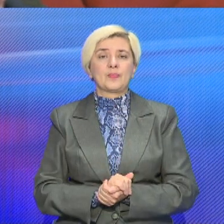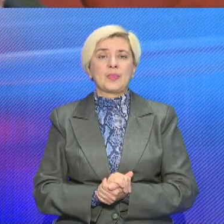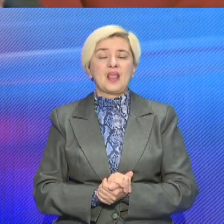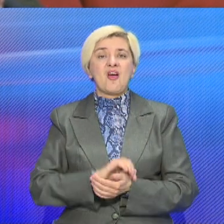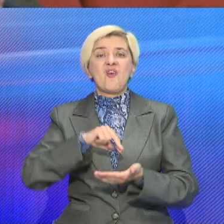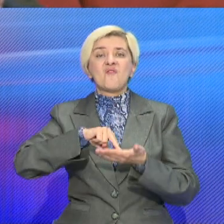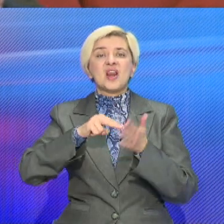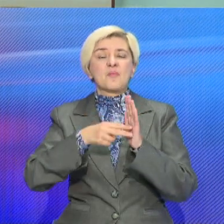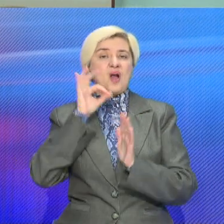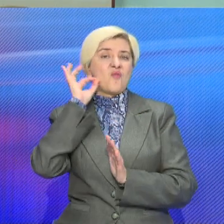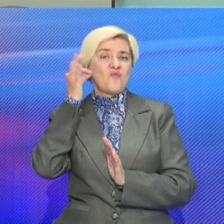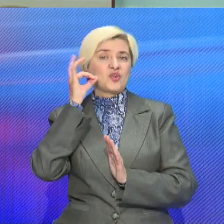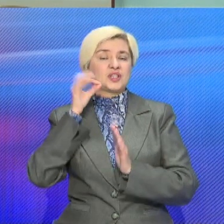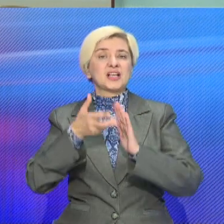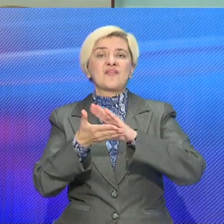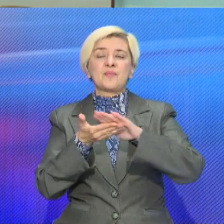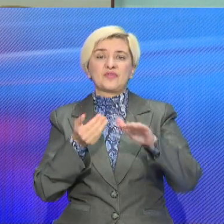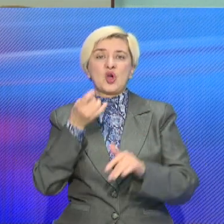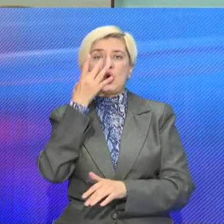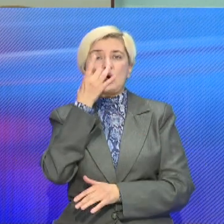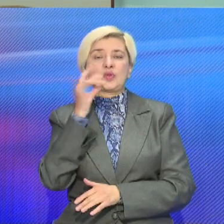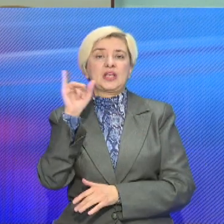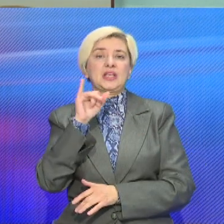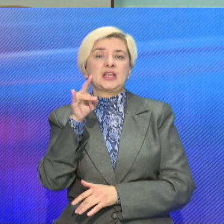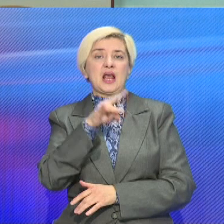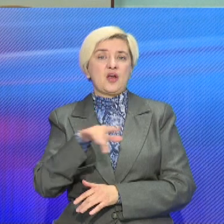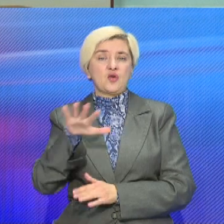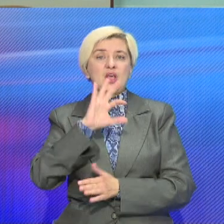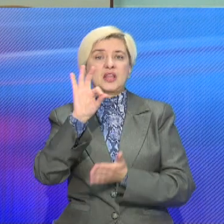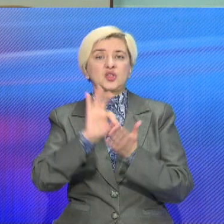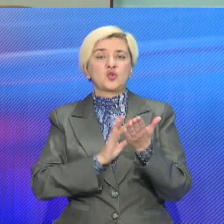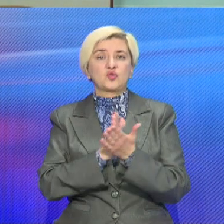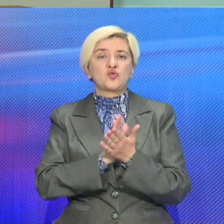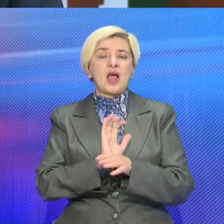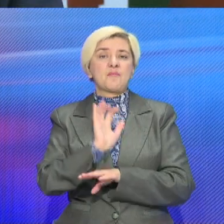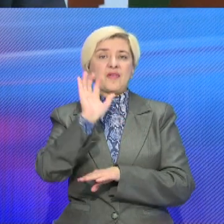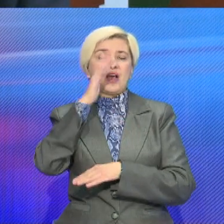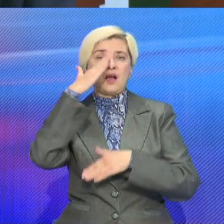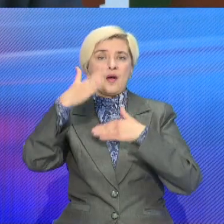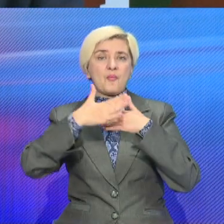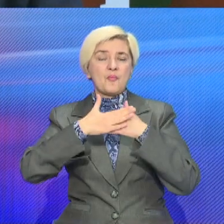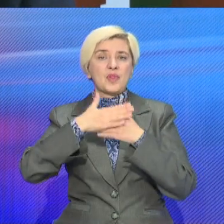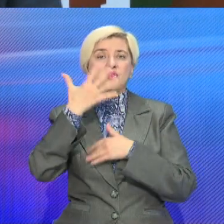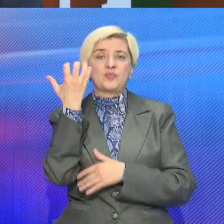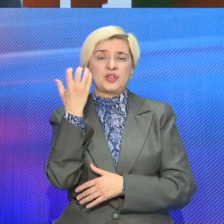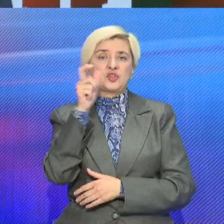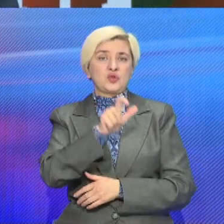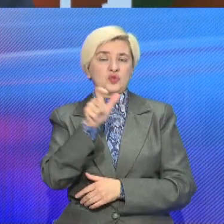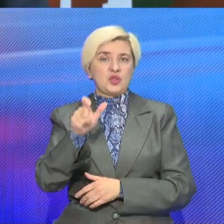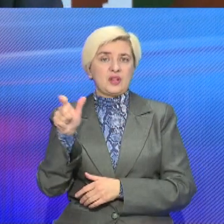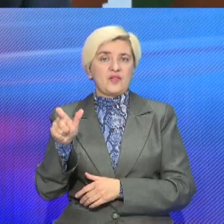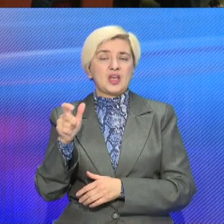словах, у рамках восеньскага прызыву з Гродна і Гродзенскага раёна на тэрміновую службу адправіцца каля 500 маладых людзей. З